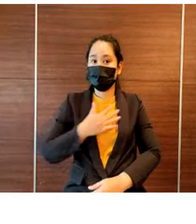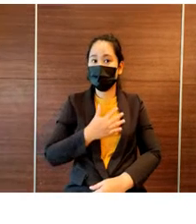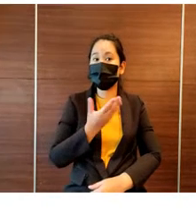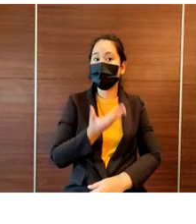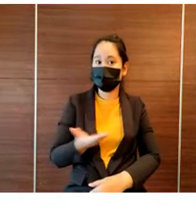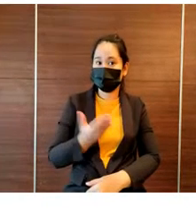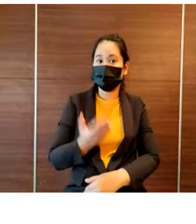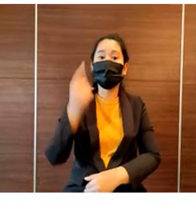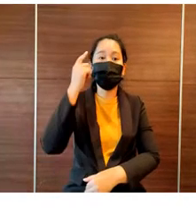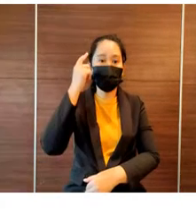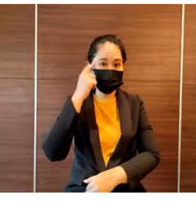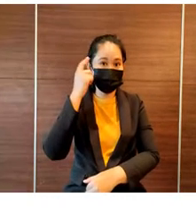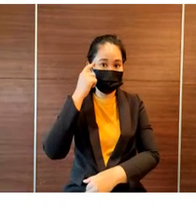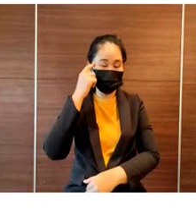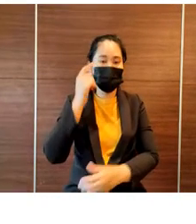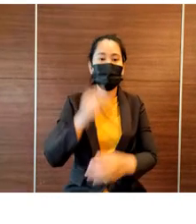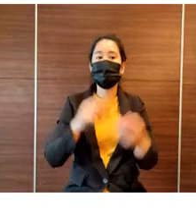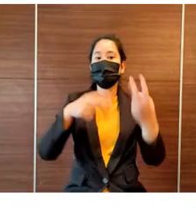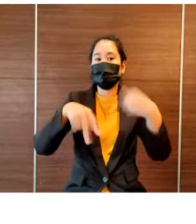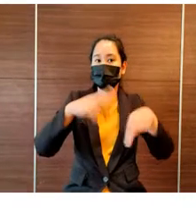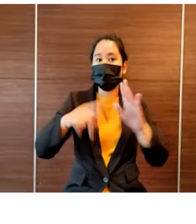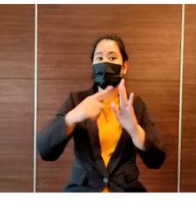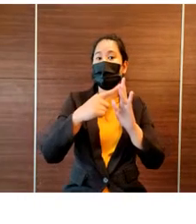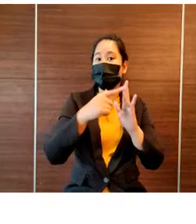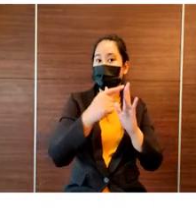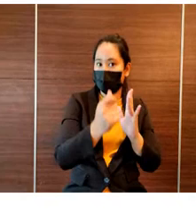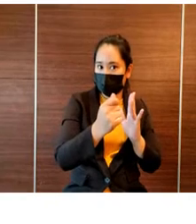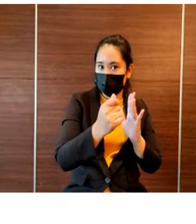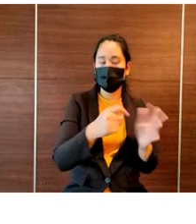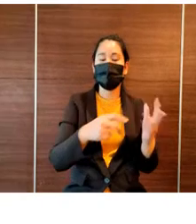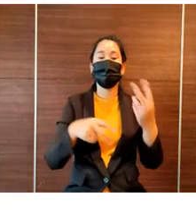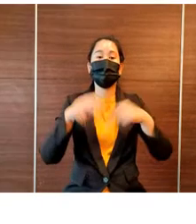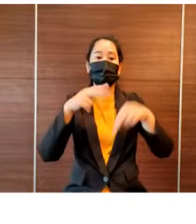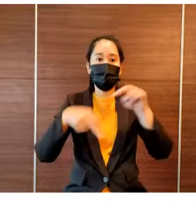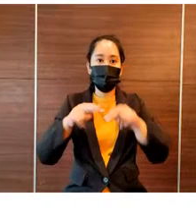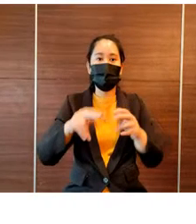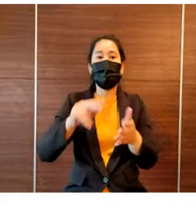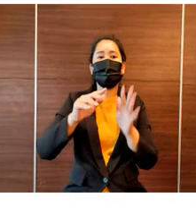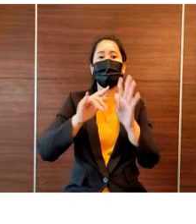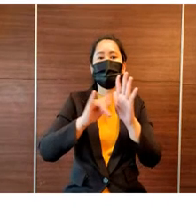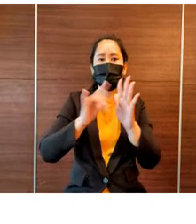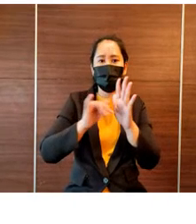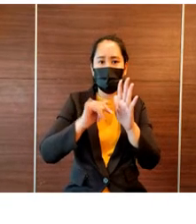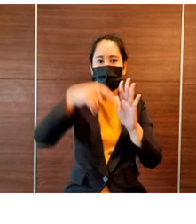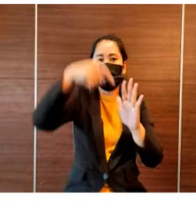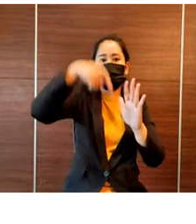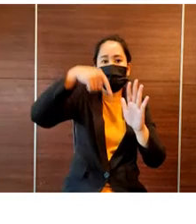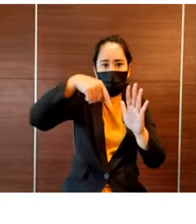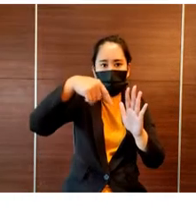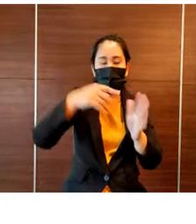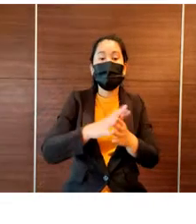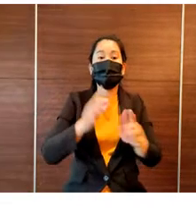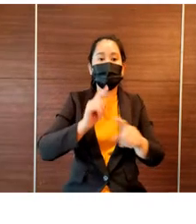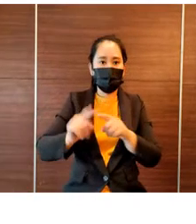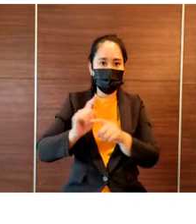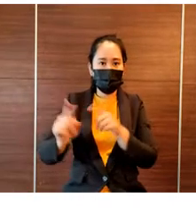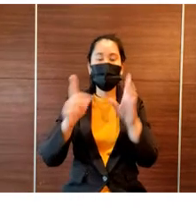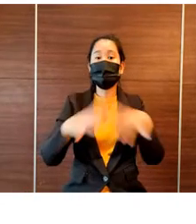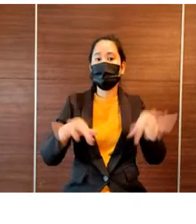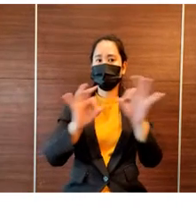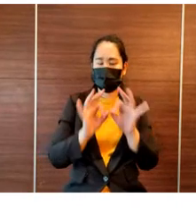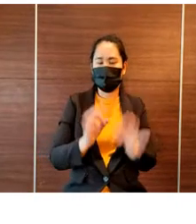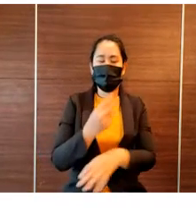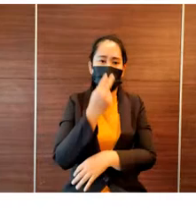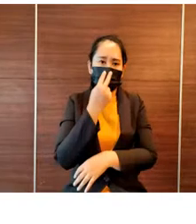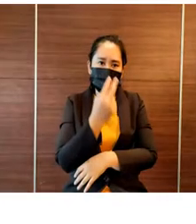ไม่ว่าจะเข้าถึงตรวจ HIV ตรวจรับยาต้านยับพวกไม่ว่าจะเป็น harm reduction ต่างๆมันต้องมองมุมอื่นนะค